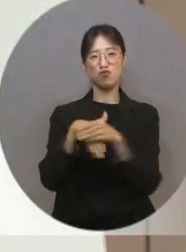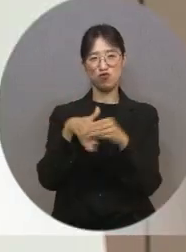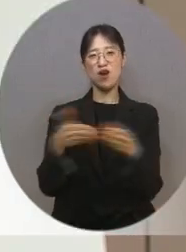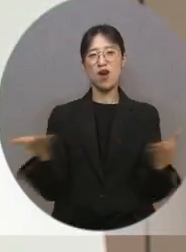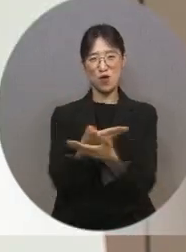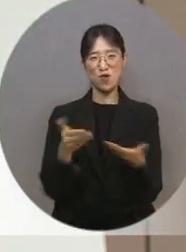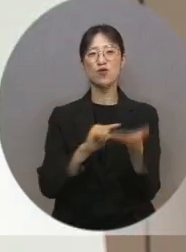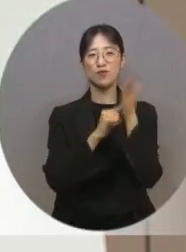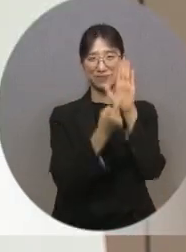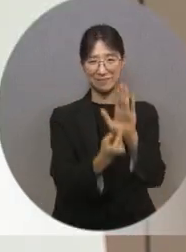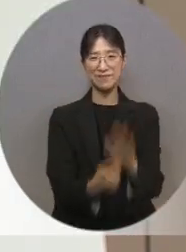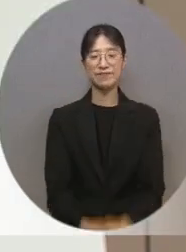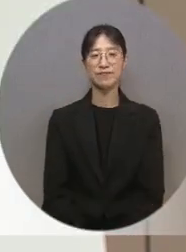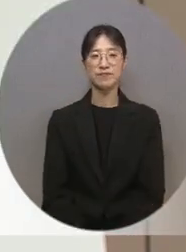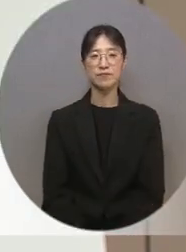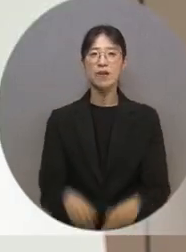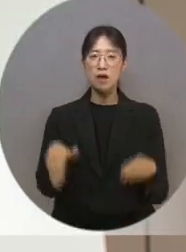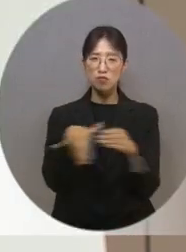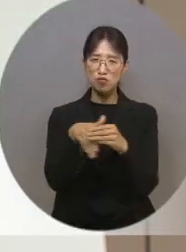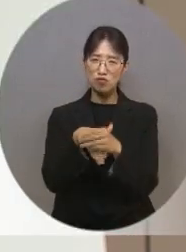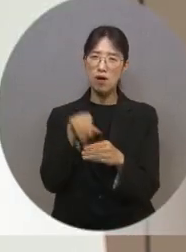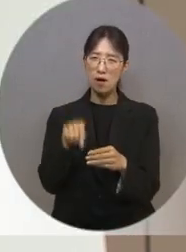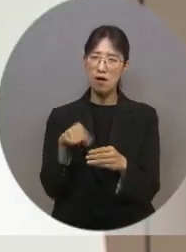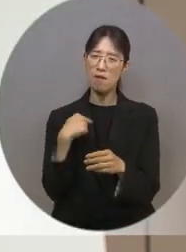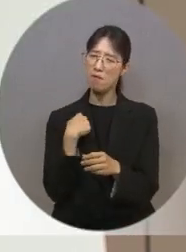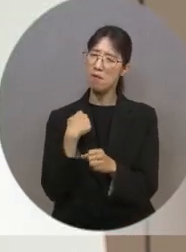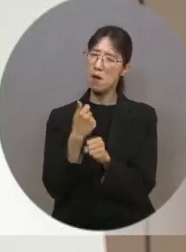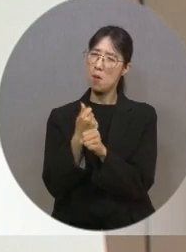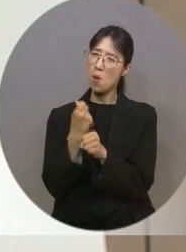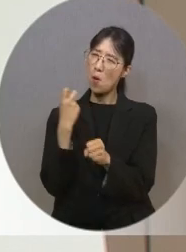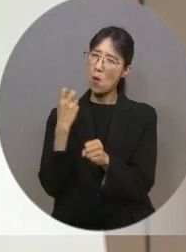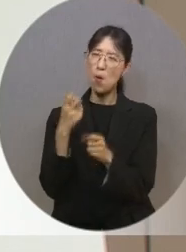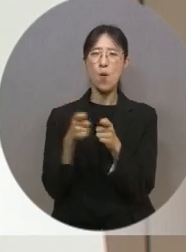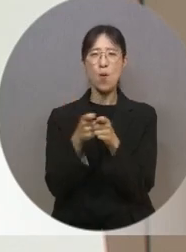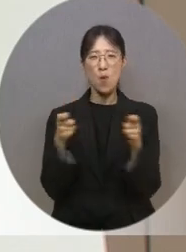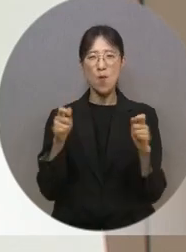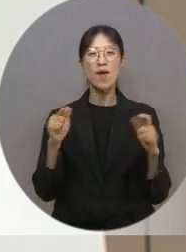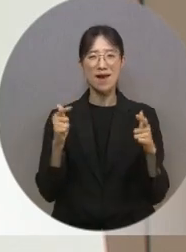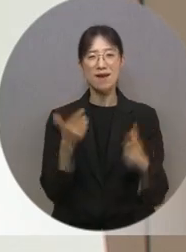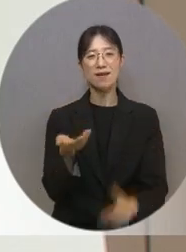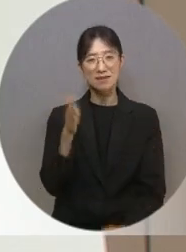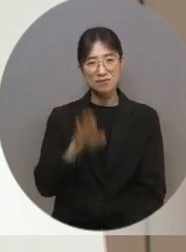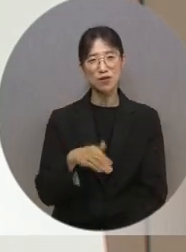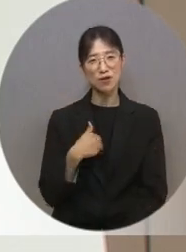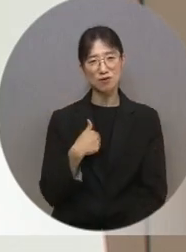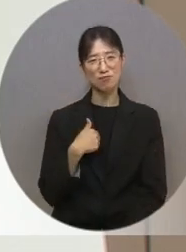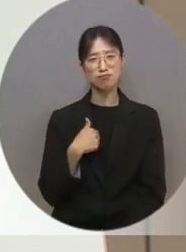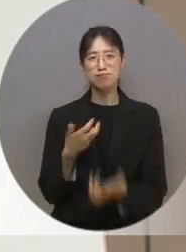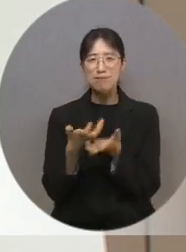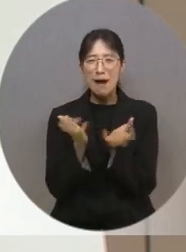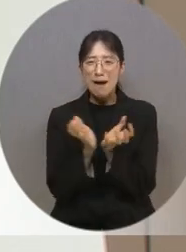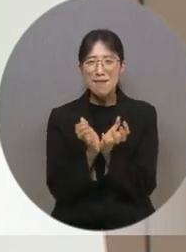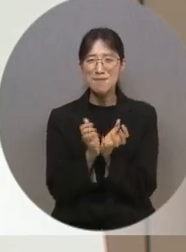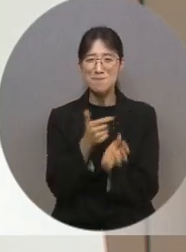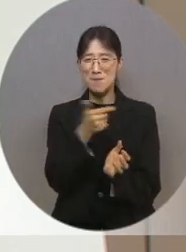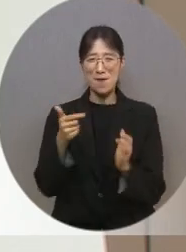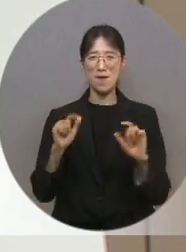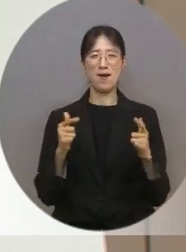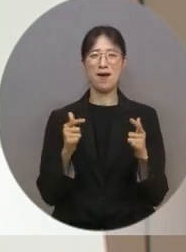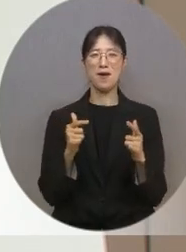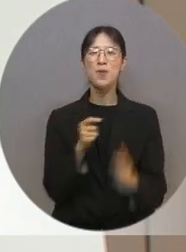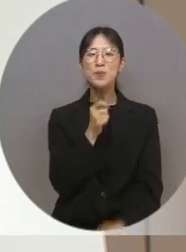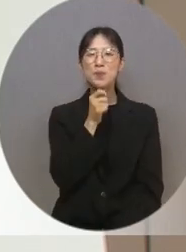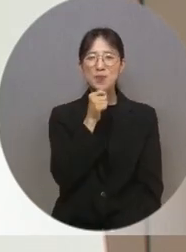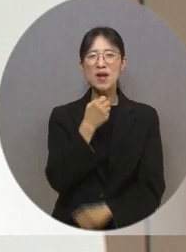이 문화라는 것이 제가 몇 년 그렇게 오래 해보지는 않았지만 저희는 단체도 아니고요.